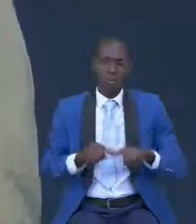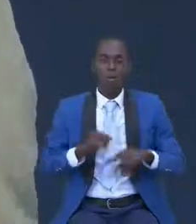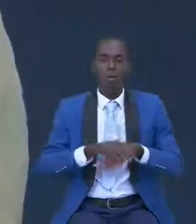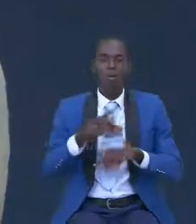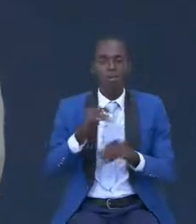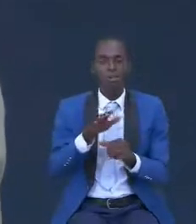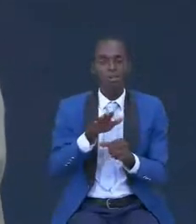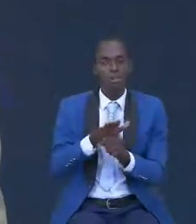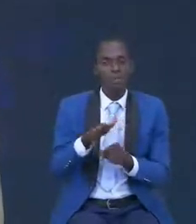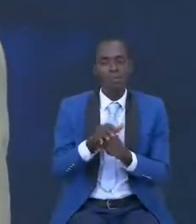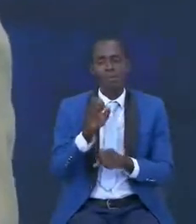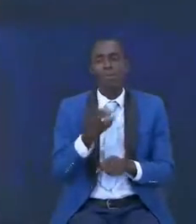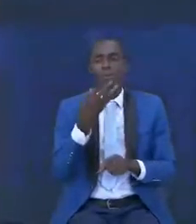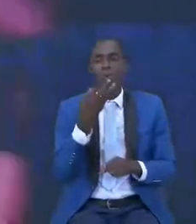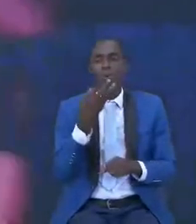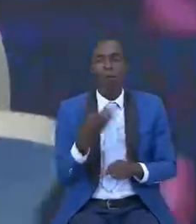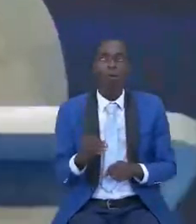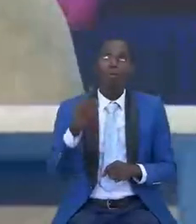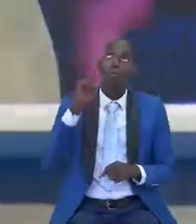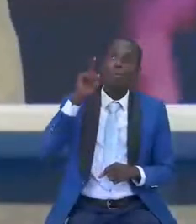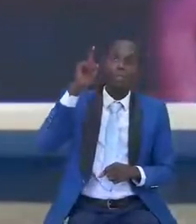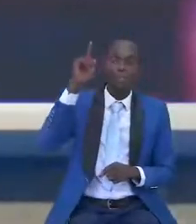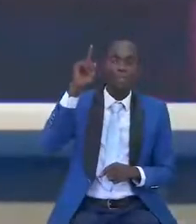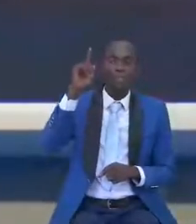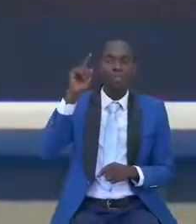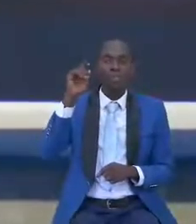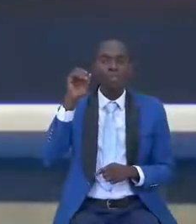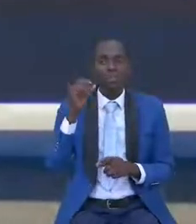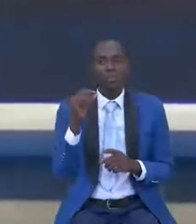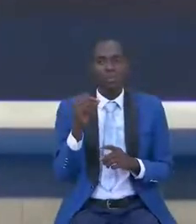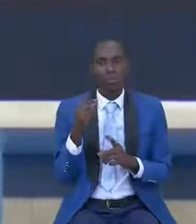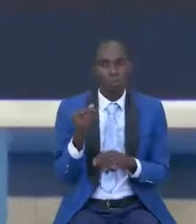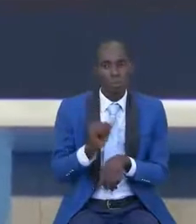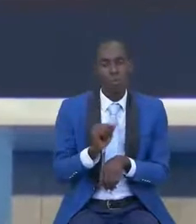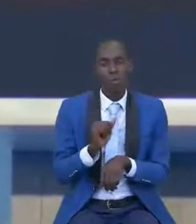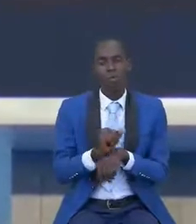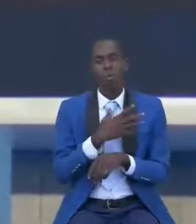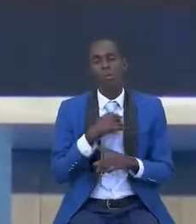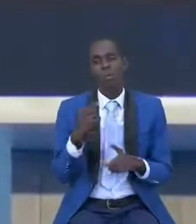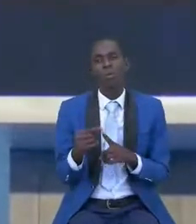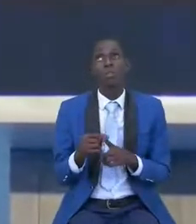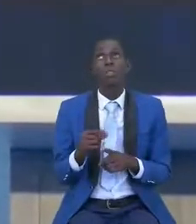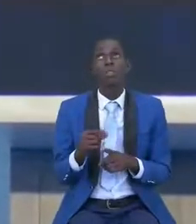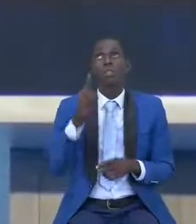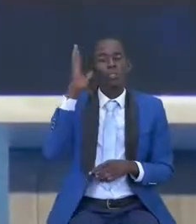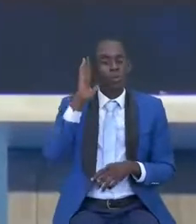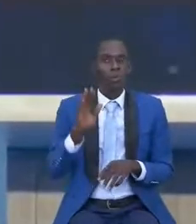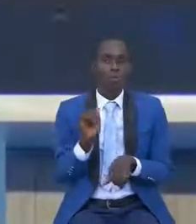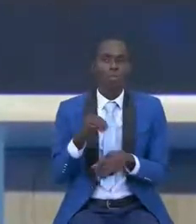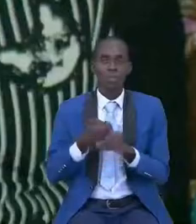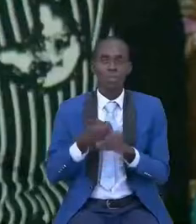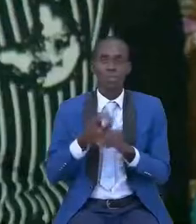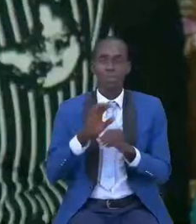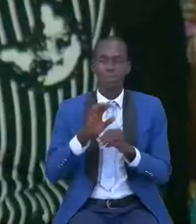vies. Ainsi donc, nous pouvons nous appuyer sur la suffisance de ses œuvres, de sa parole et de